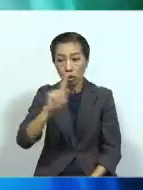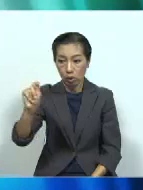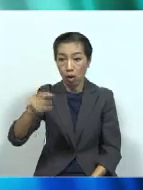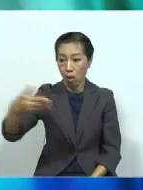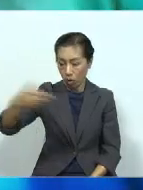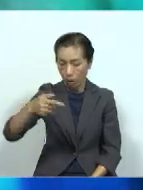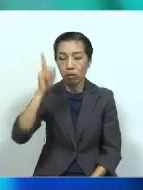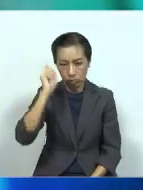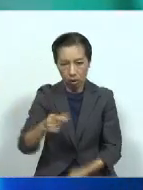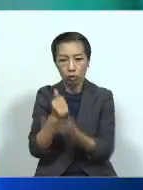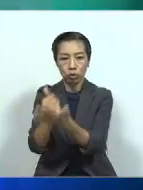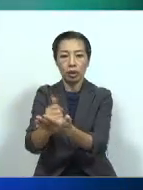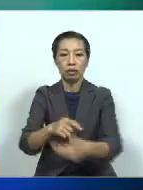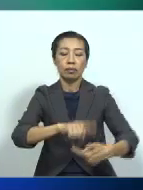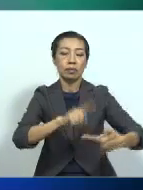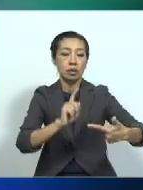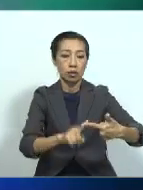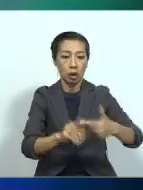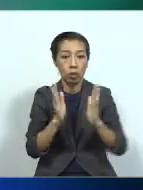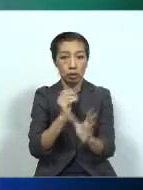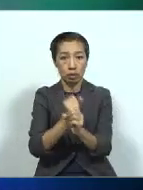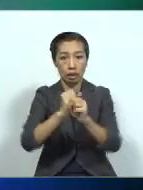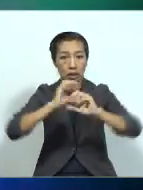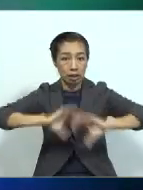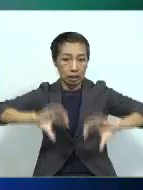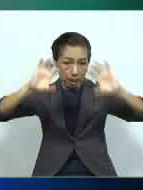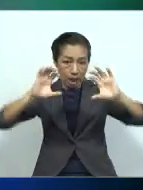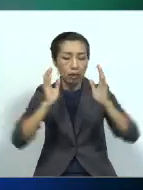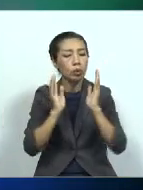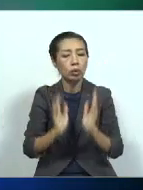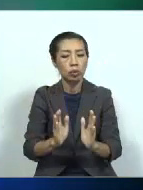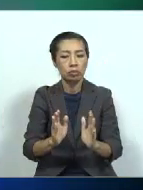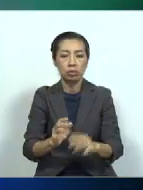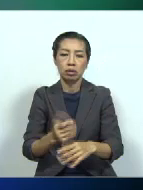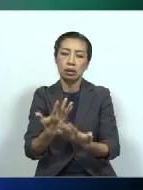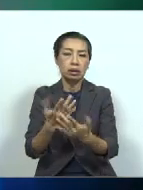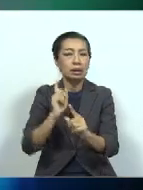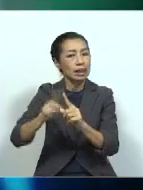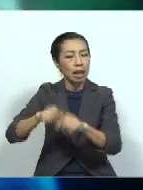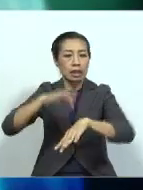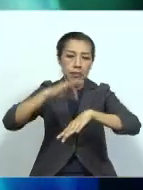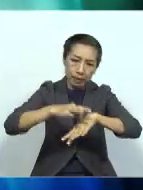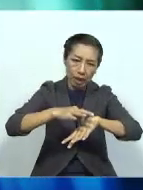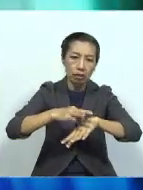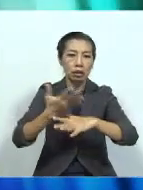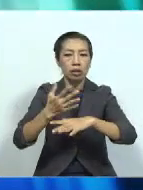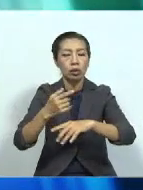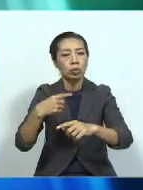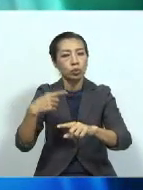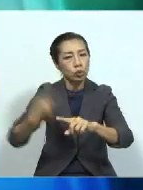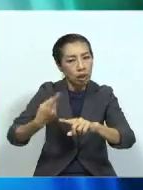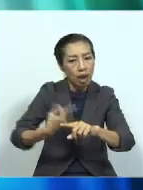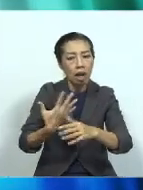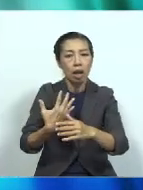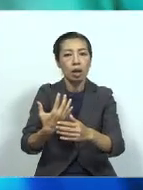ต. 2. ให้ข้าราชการพนักงานเจ้าหน้าที่และลูกจ้างในสังกัดทุกประเภททุกระดับ